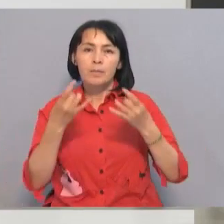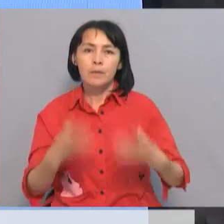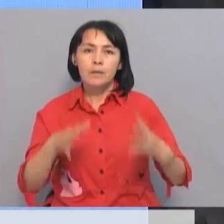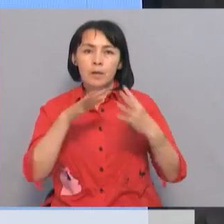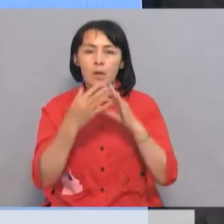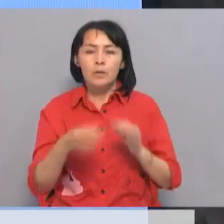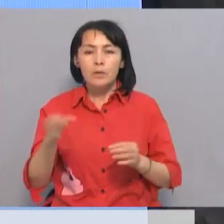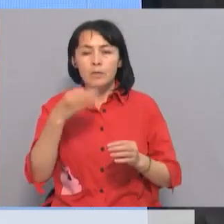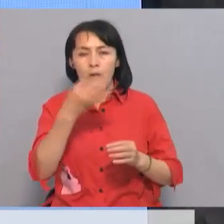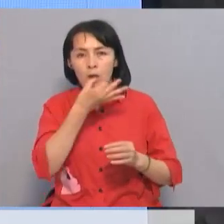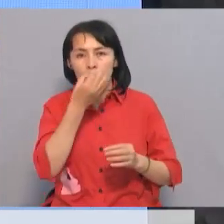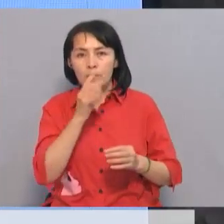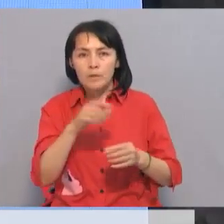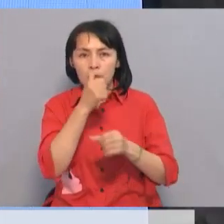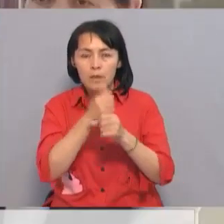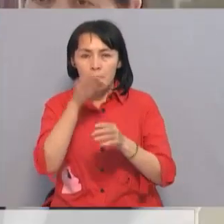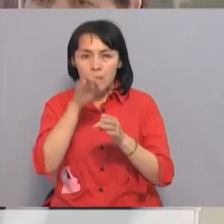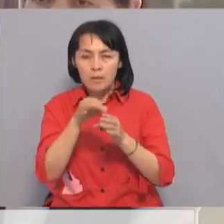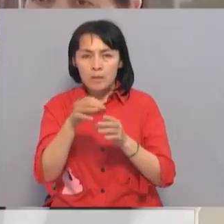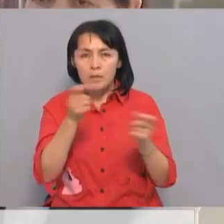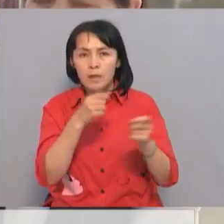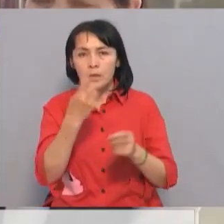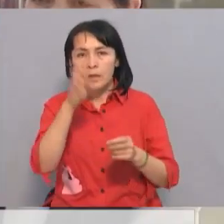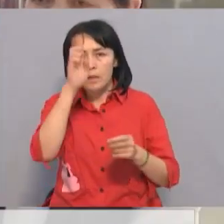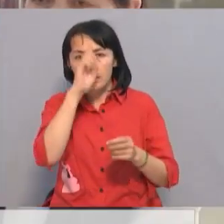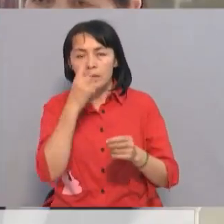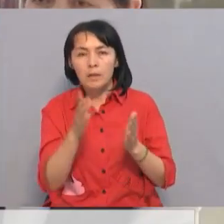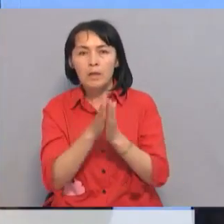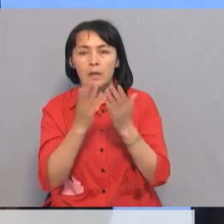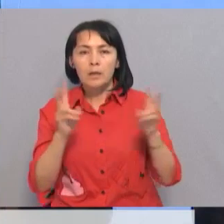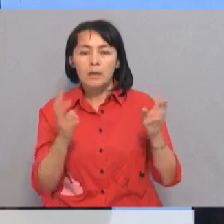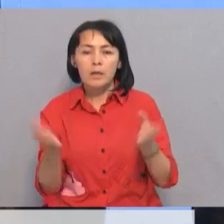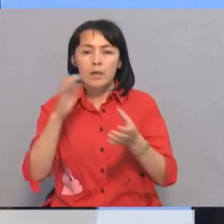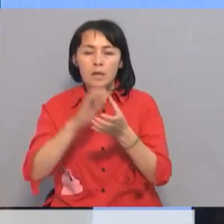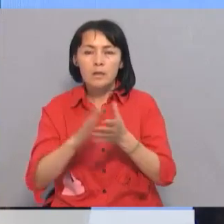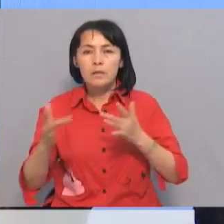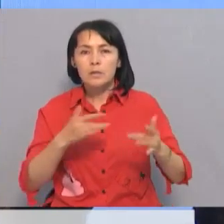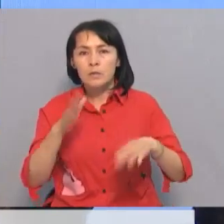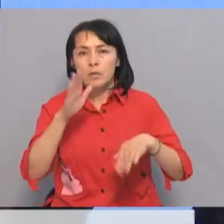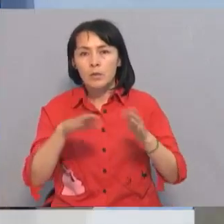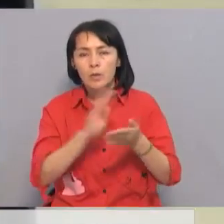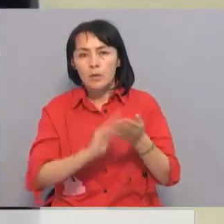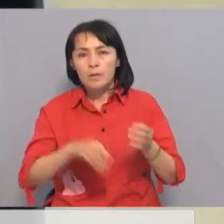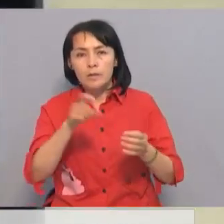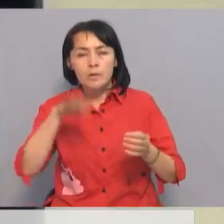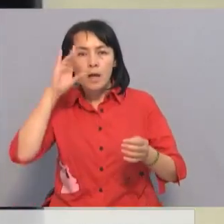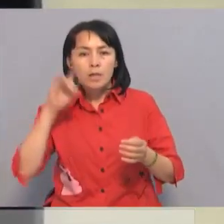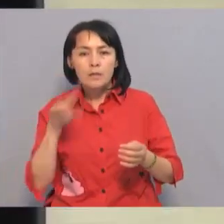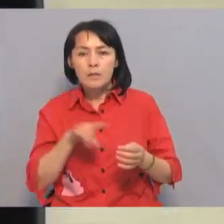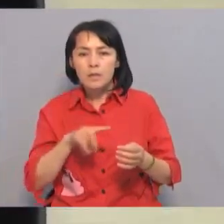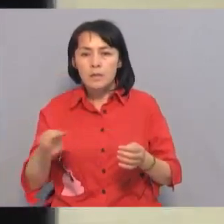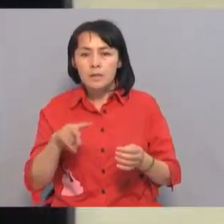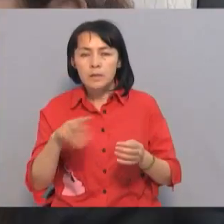областей. Стоит отметить, что главная цель акции – «Одна страна, одна книга» – знакомство с творчеством лучших писателей казахской